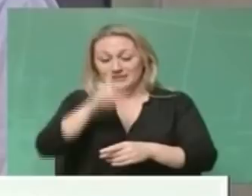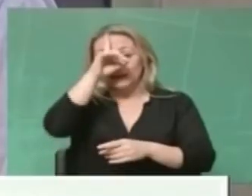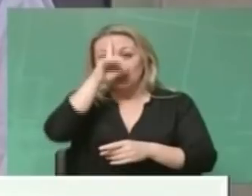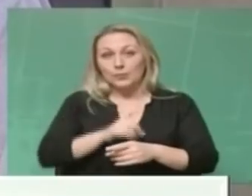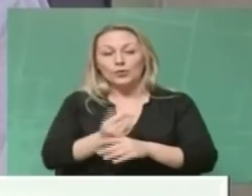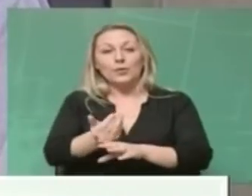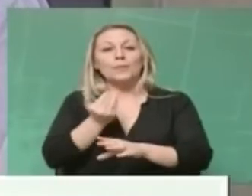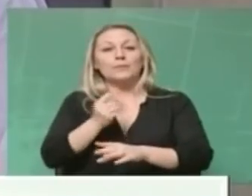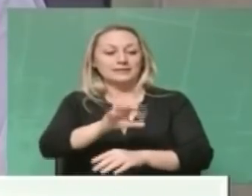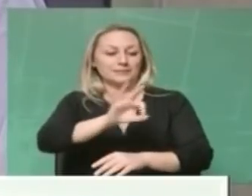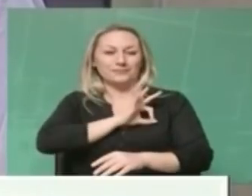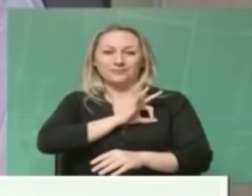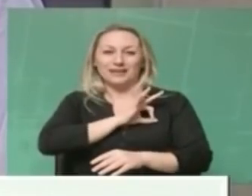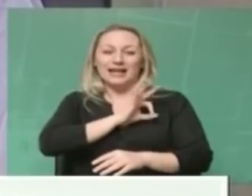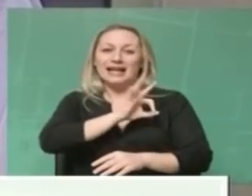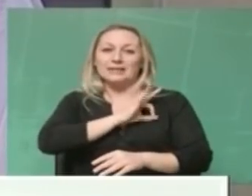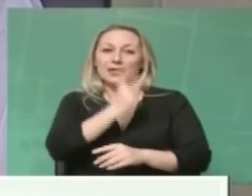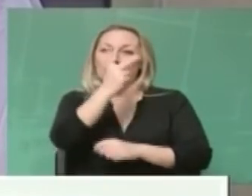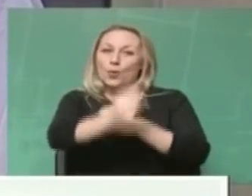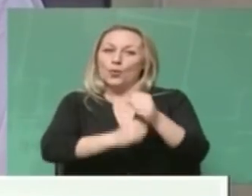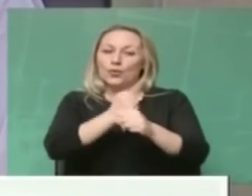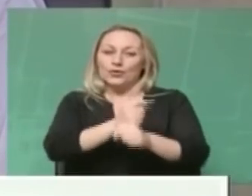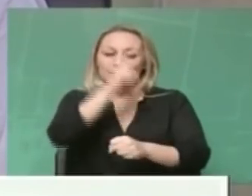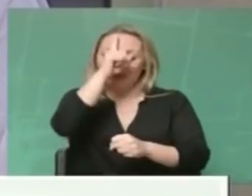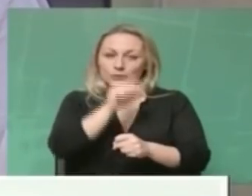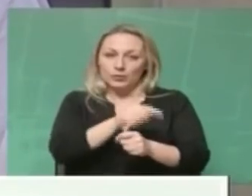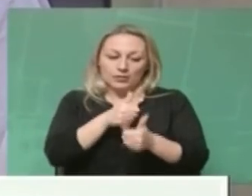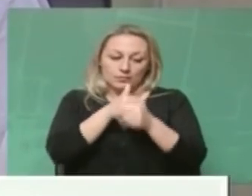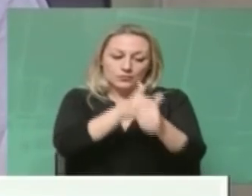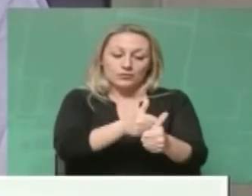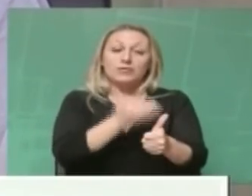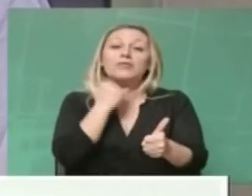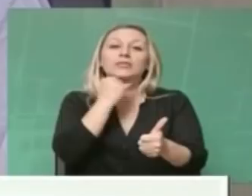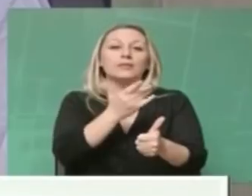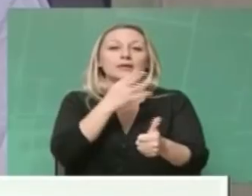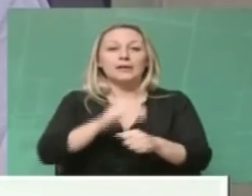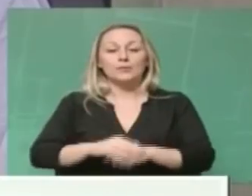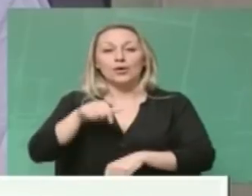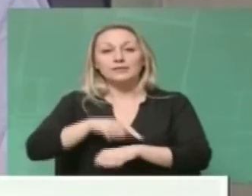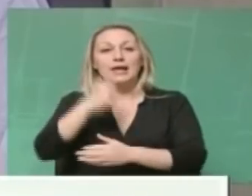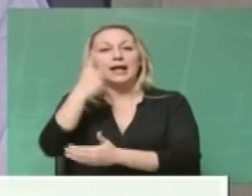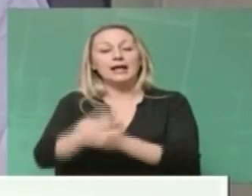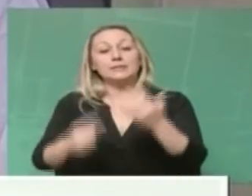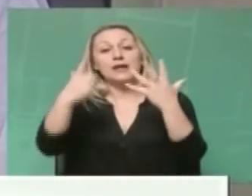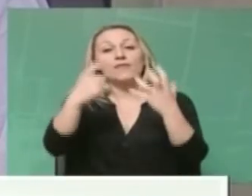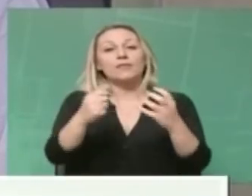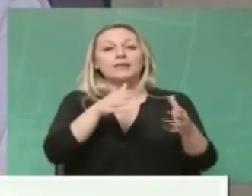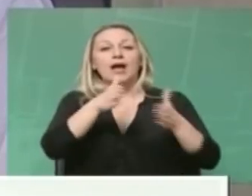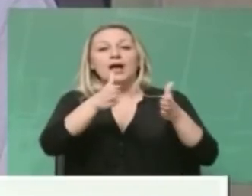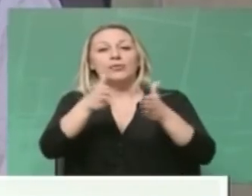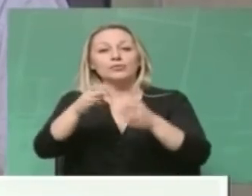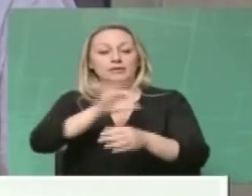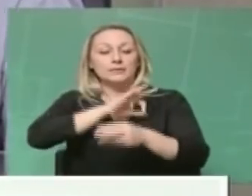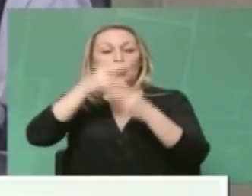υποχρεωτική τη δίχρονη, που δεν την ακολουθεί, η αιτία είναι ότι μας λείπουν 70 αίθουσες νηπιαγωγείων. Υπάρχουν